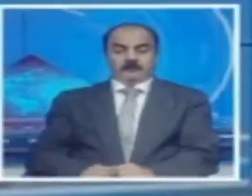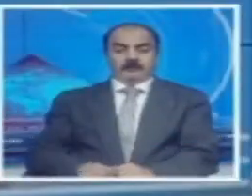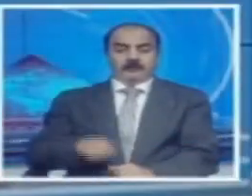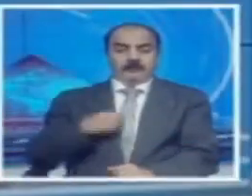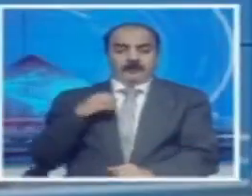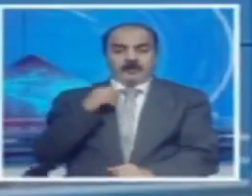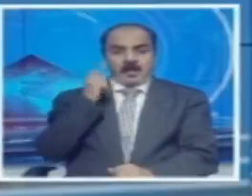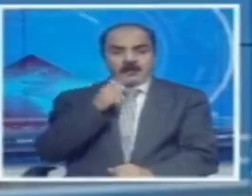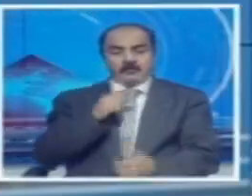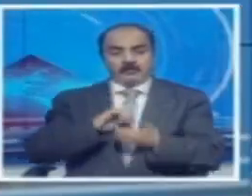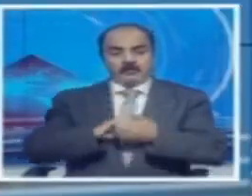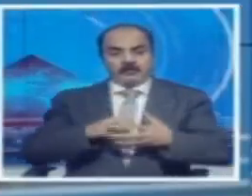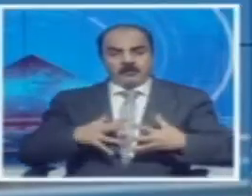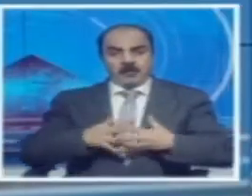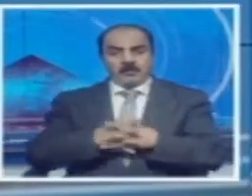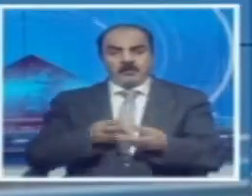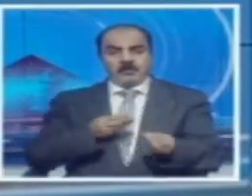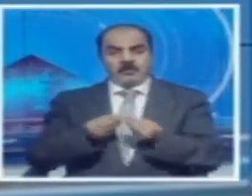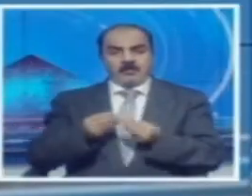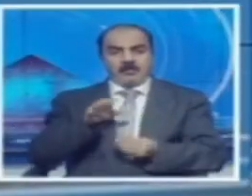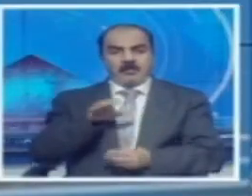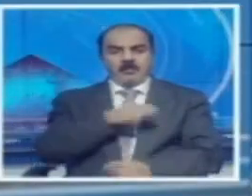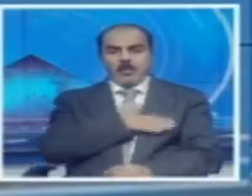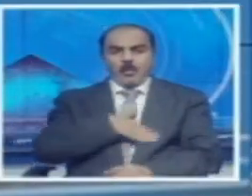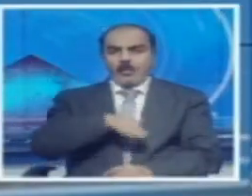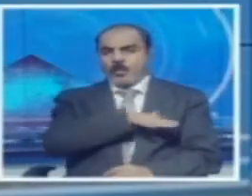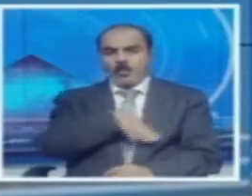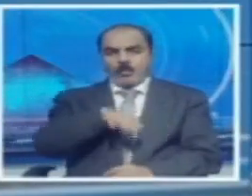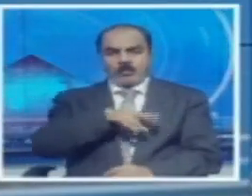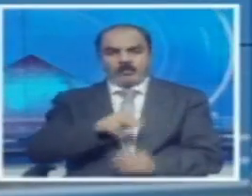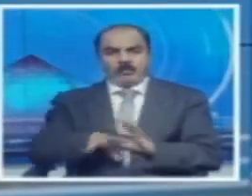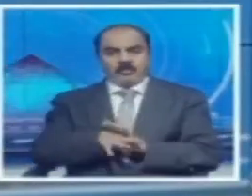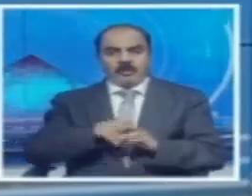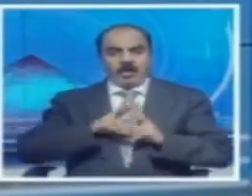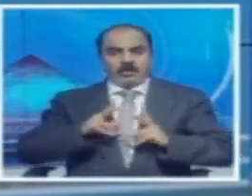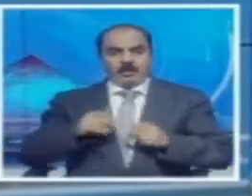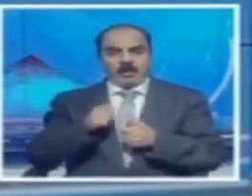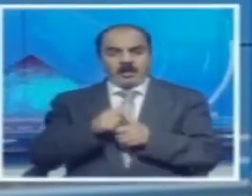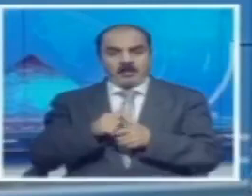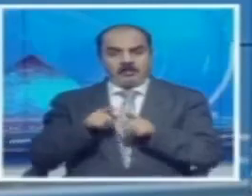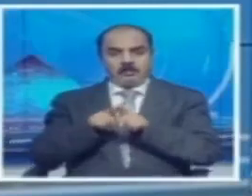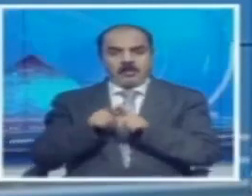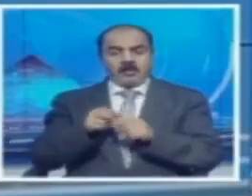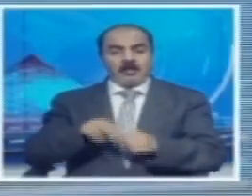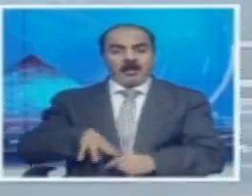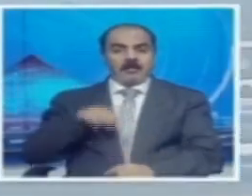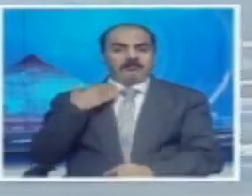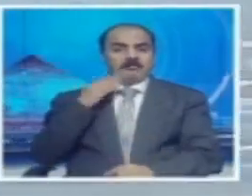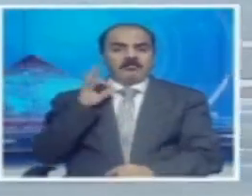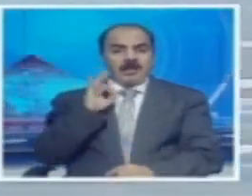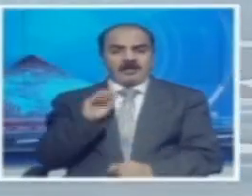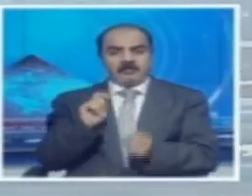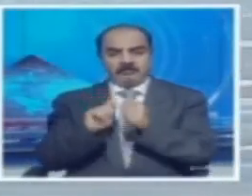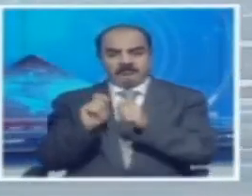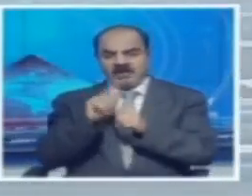وجه الرئيس السيسي بمواصلة التعاون والتنسيق بين أجهزة الدولة المعنية لتنفيذ مختلف المشروعات القومية ذات الصلة بمبادرة